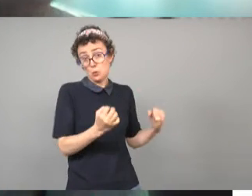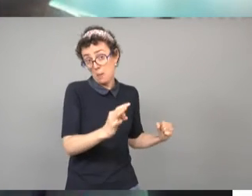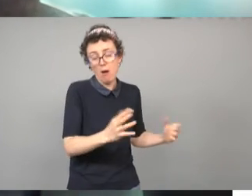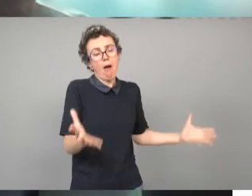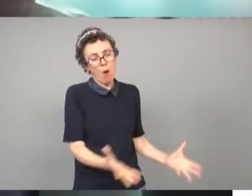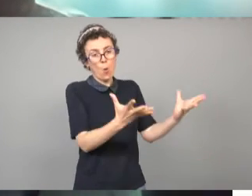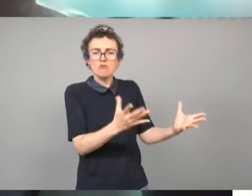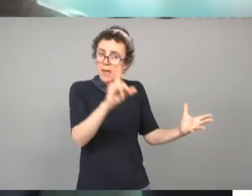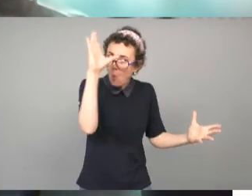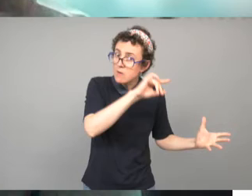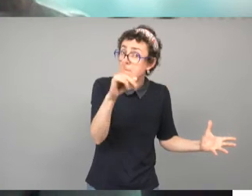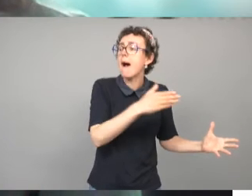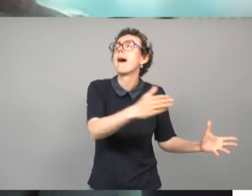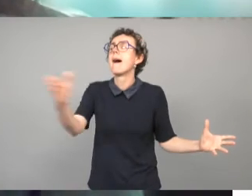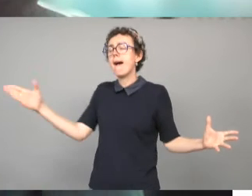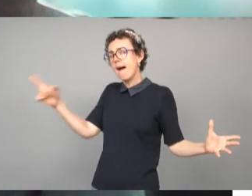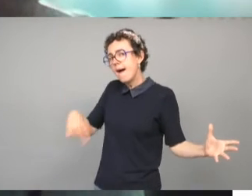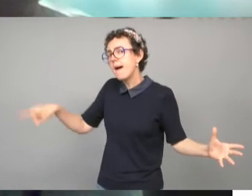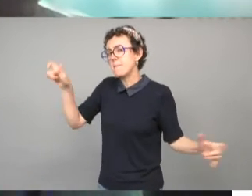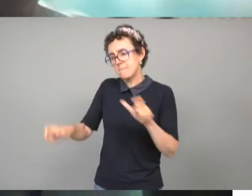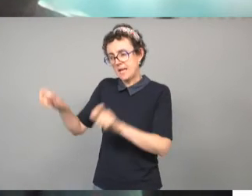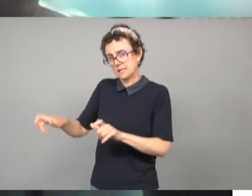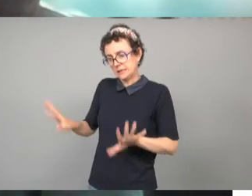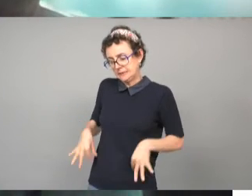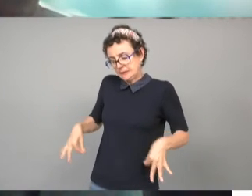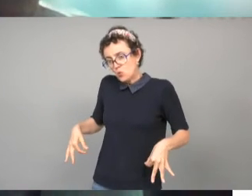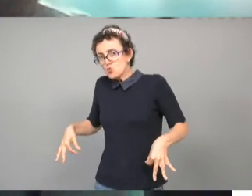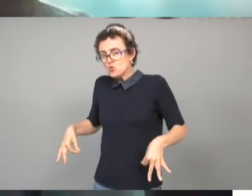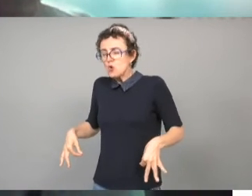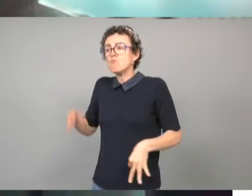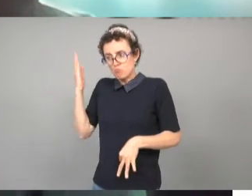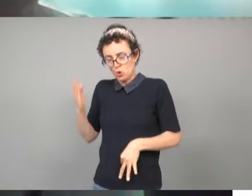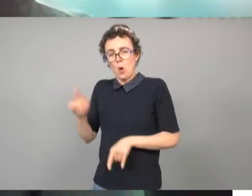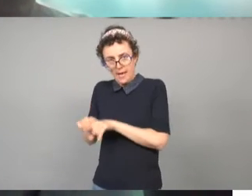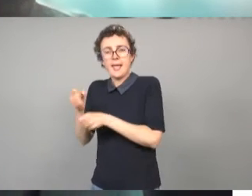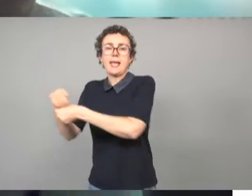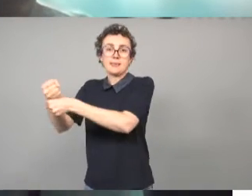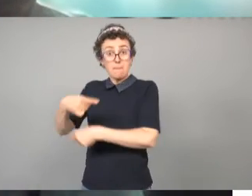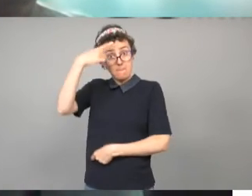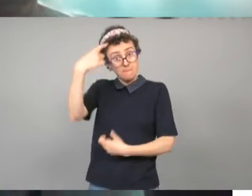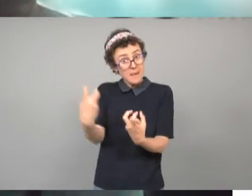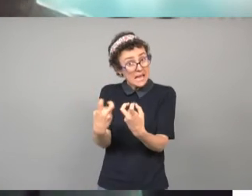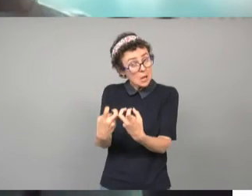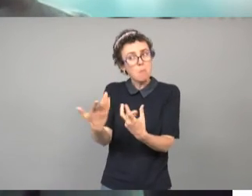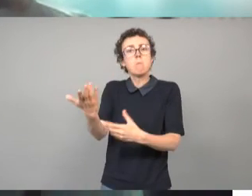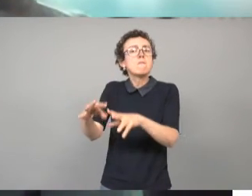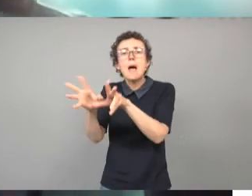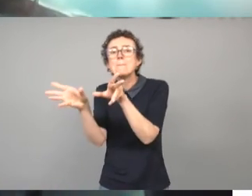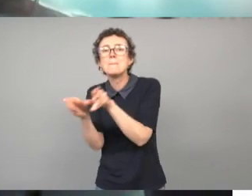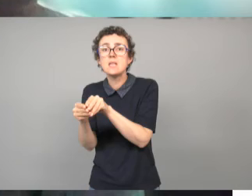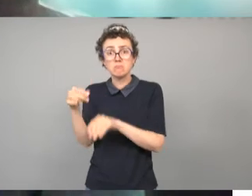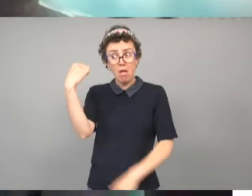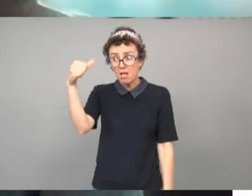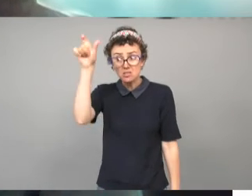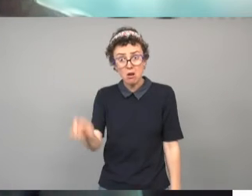pour les familles avec enfants, et on pense évidemment tout particulièrement aux familles monoparentales, nous pensons aussi aux ménages précaires sans enfants. Nous